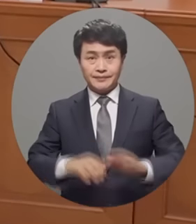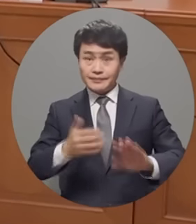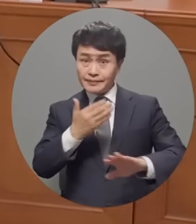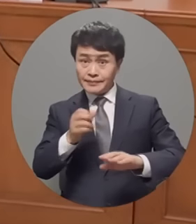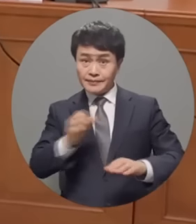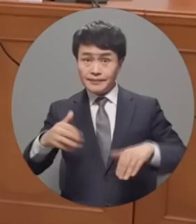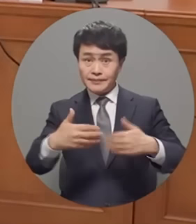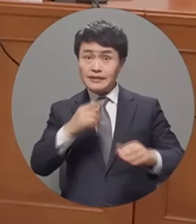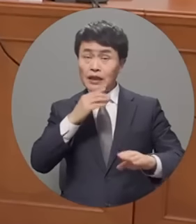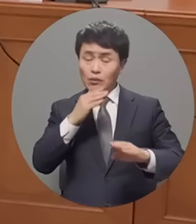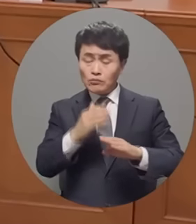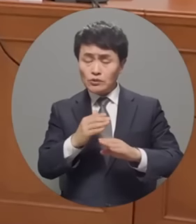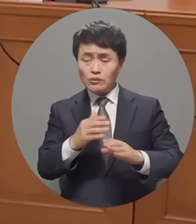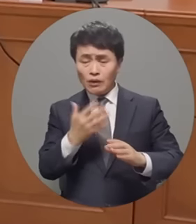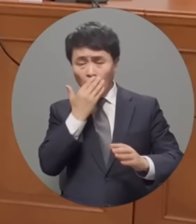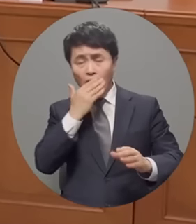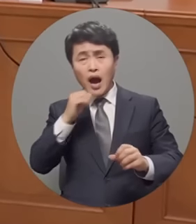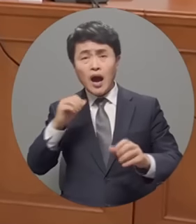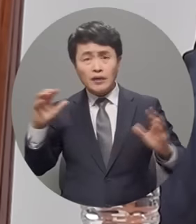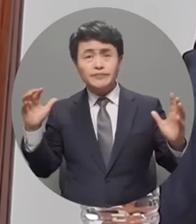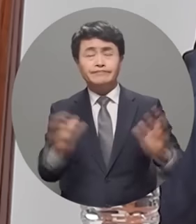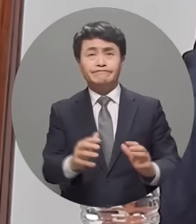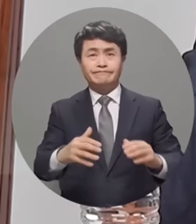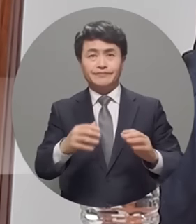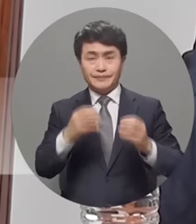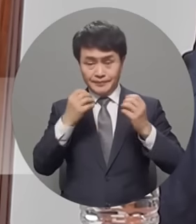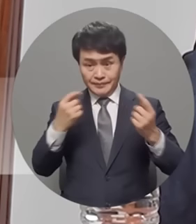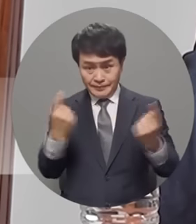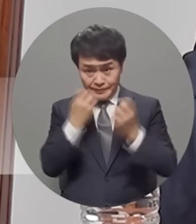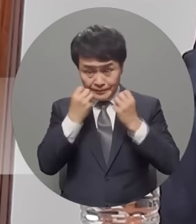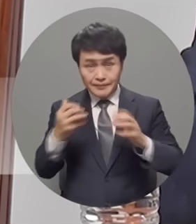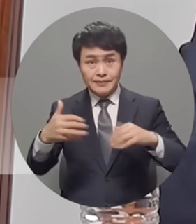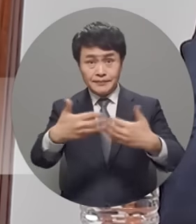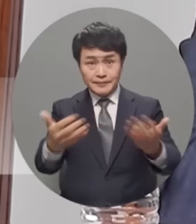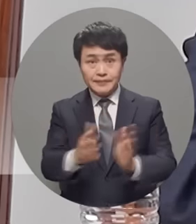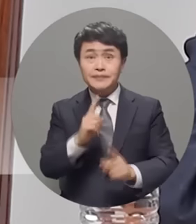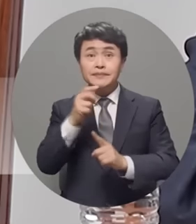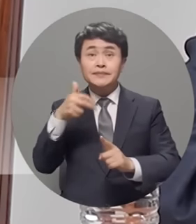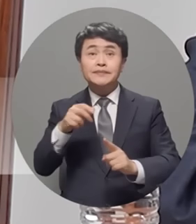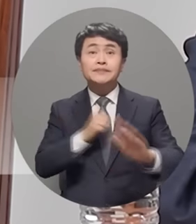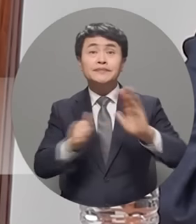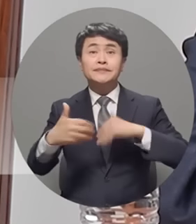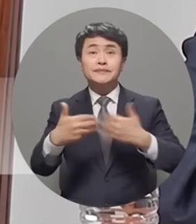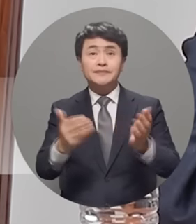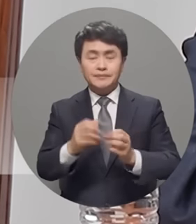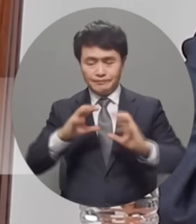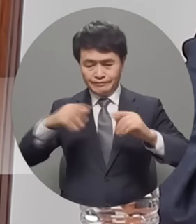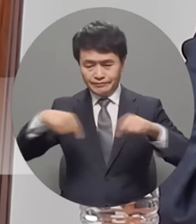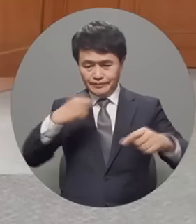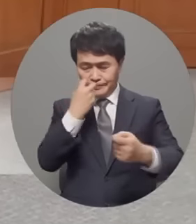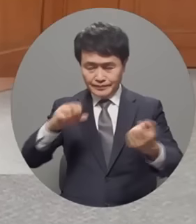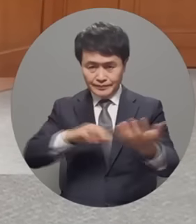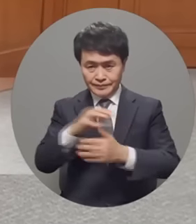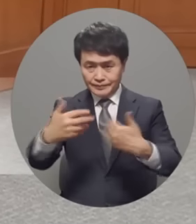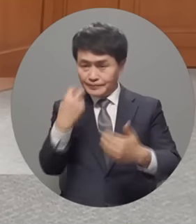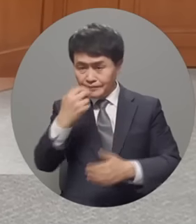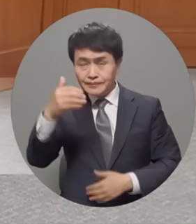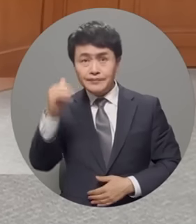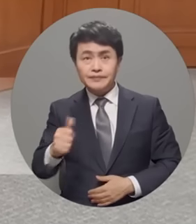야당들도 민주당을 거들었습니다. 개혁신당 이준석 대표는 국정농단 특별검사 수사팀장이던 윤